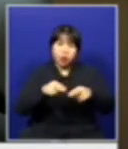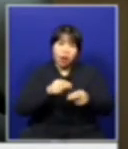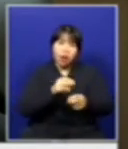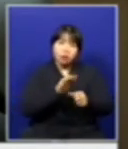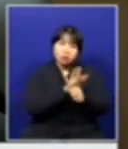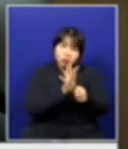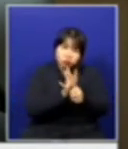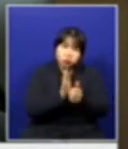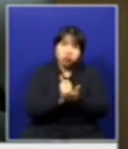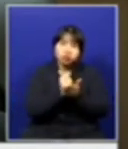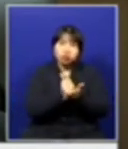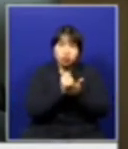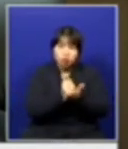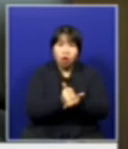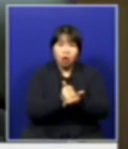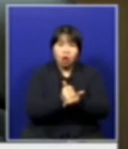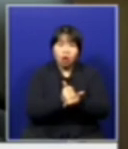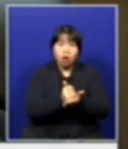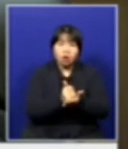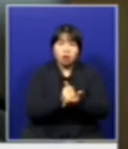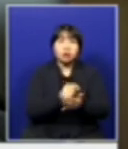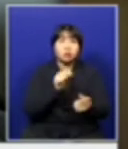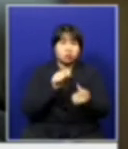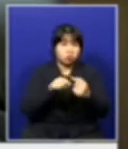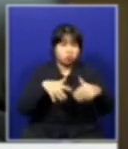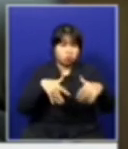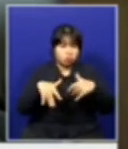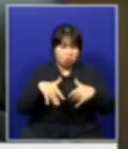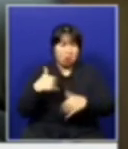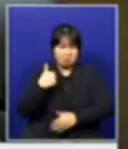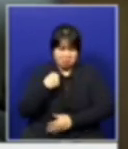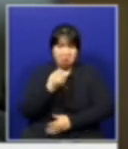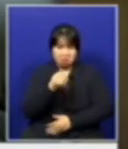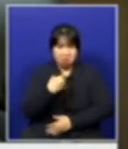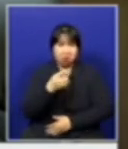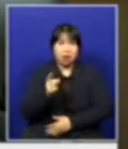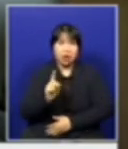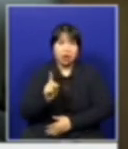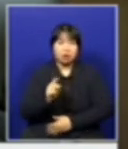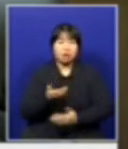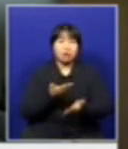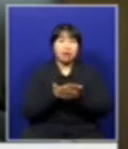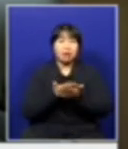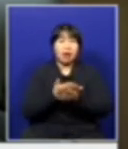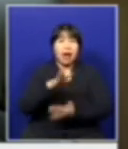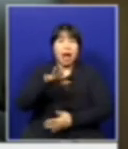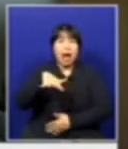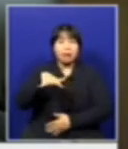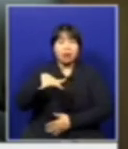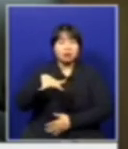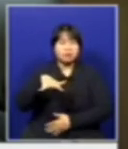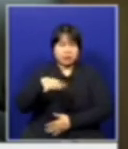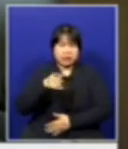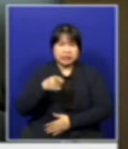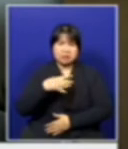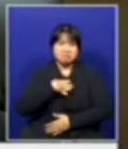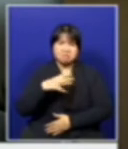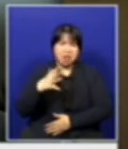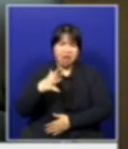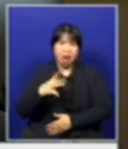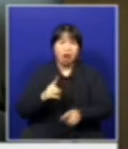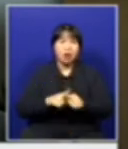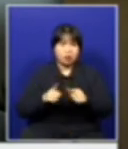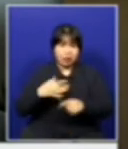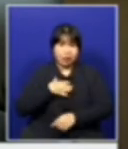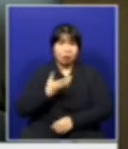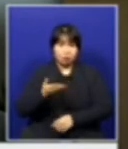ไปเยียวยาในส่วนของพี่น้องประชาชนก็ร้องเรียนมาว่าเงิน 5,000 บาทเนี่ยเขาไม่อยากรับนะฮะเพียงแต่อยากให้ท่านนาย